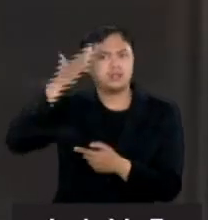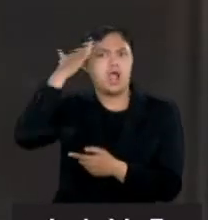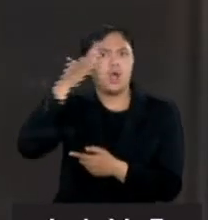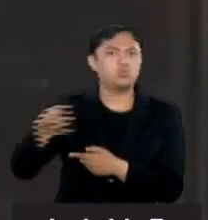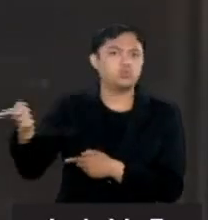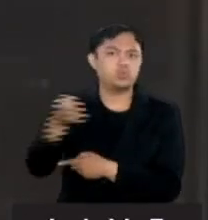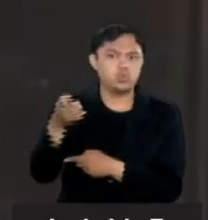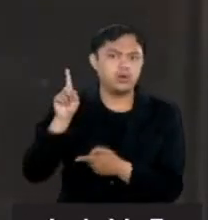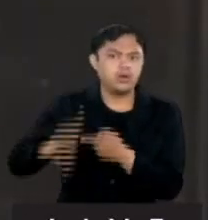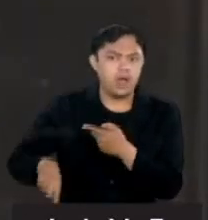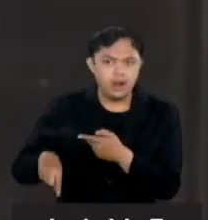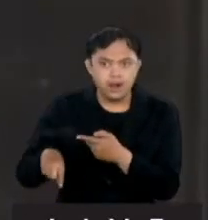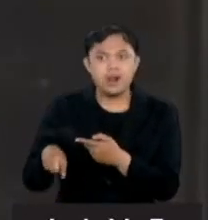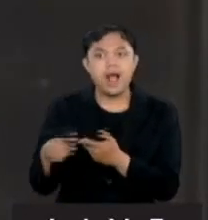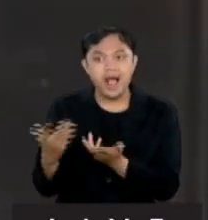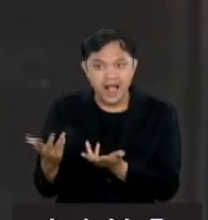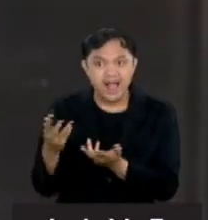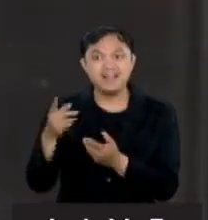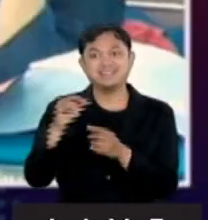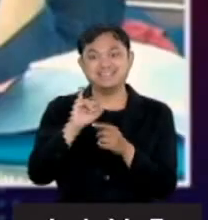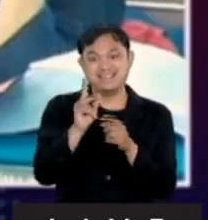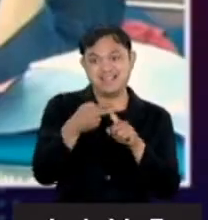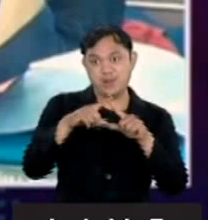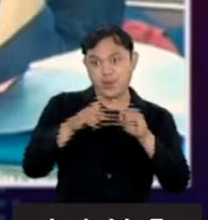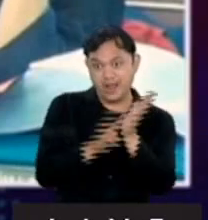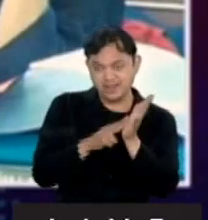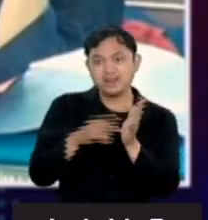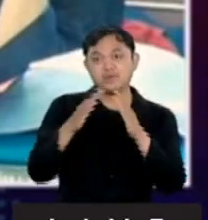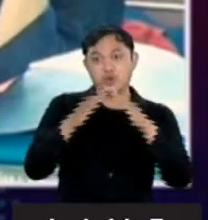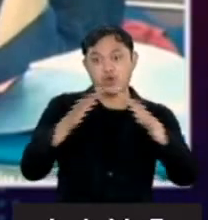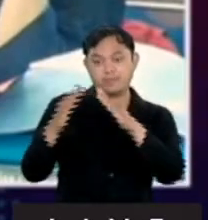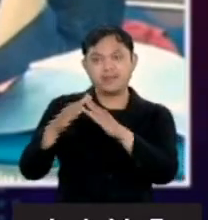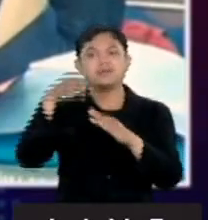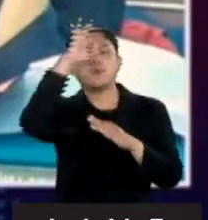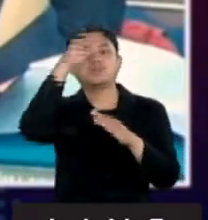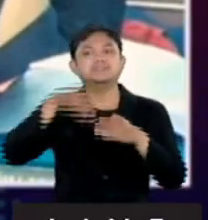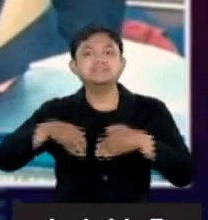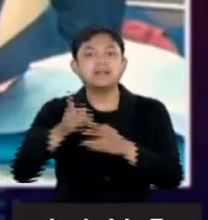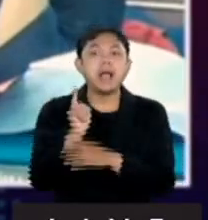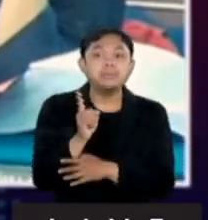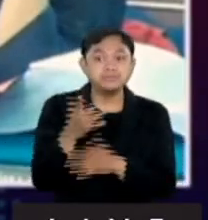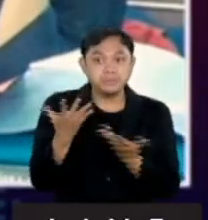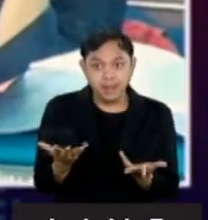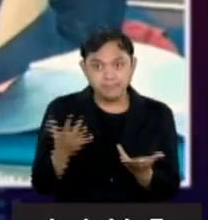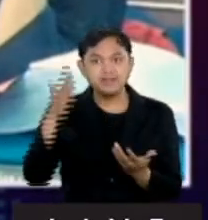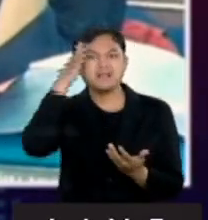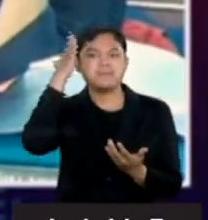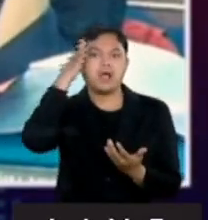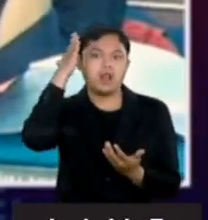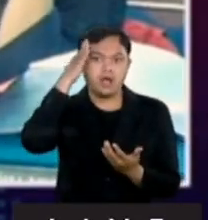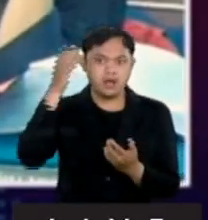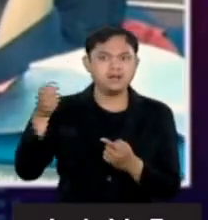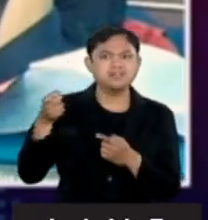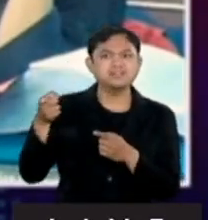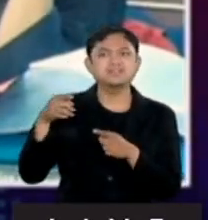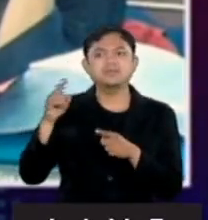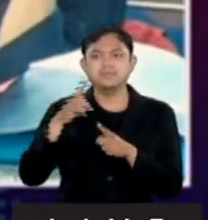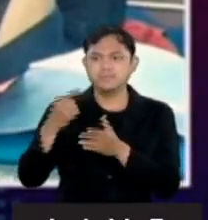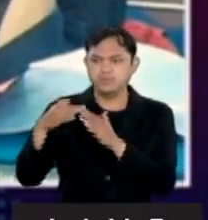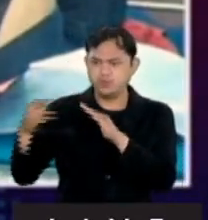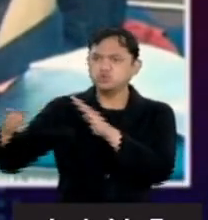bahwa dirinya berada di Komplek Polri atas permintaan dari kanitnya, yaitu AKBP Ari Cahya pada hari kejadian, yaitu pada